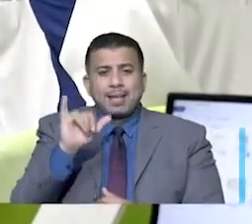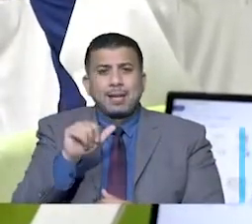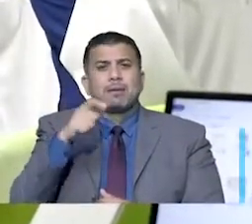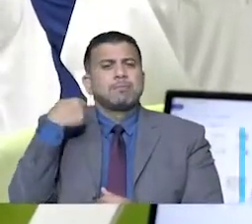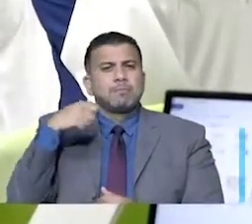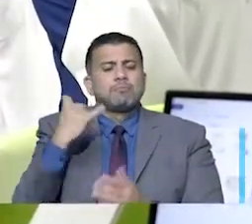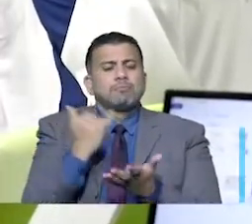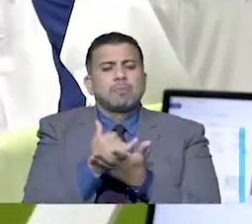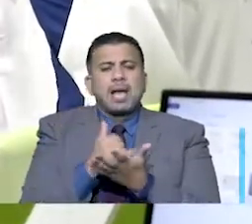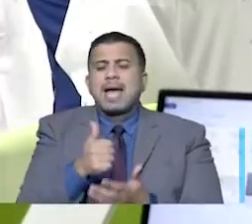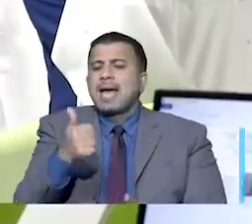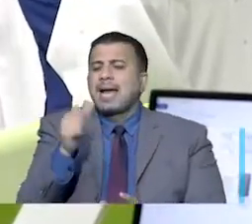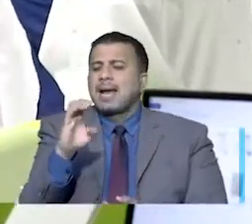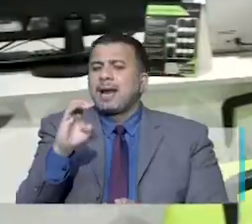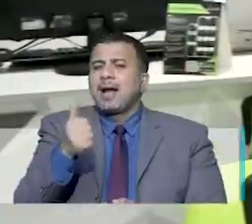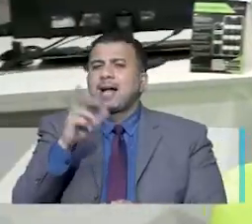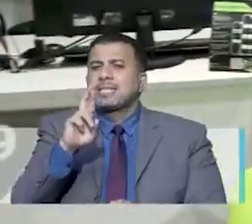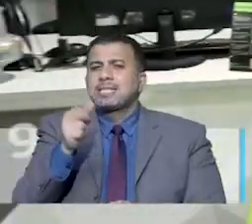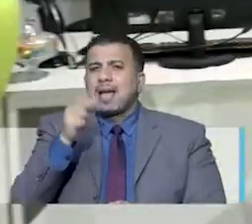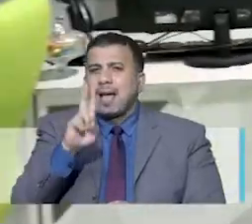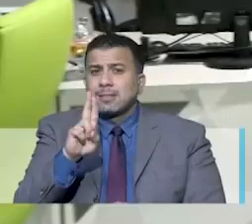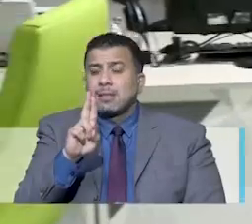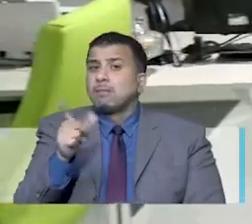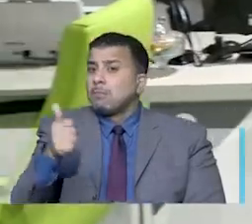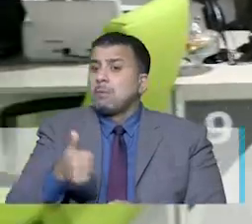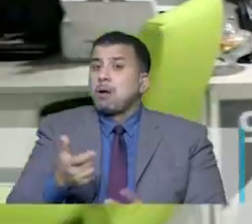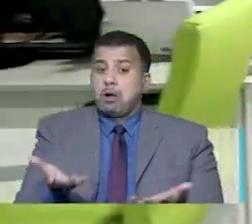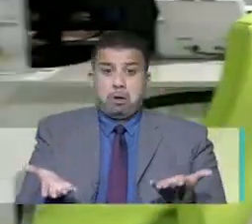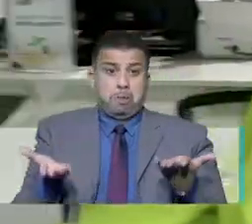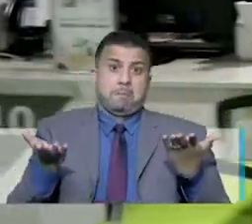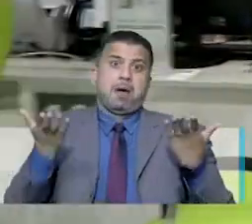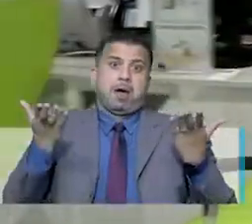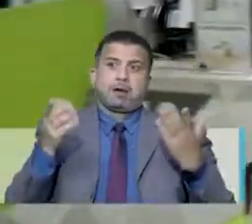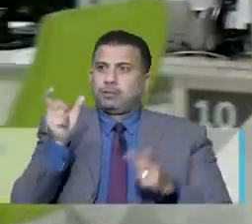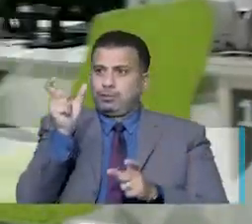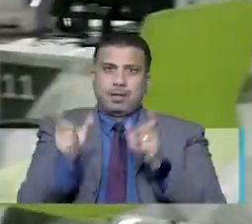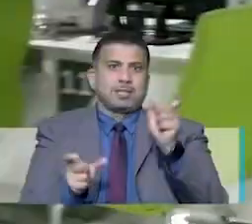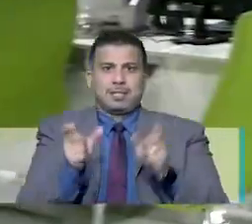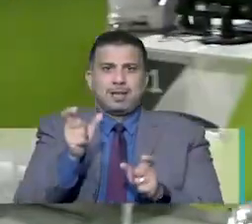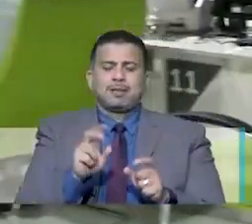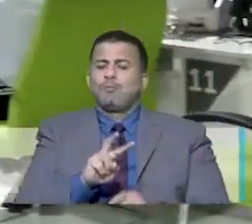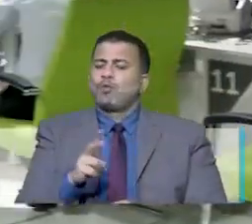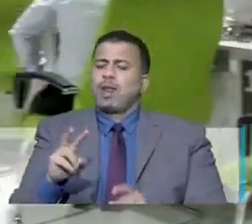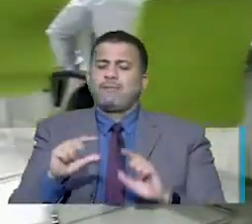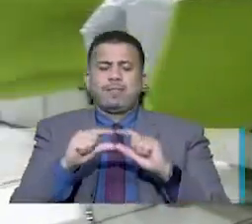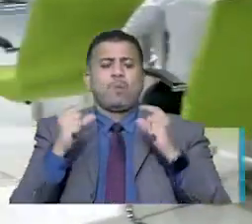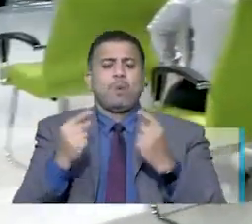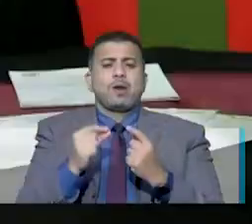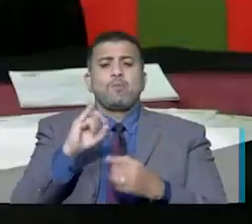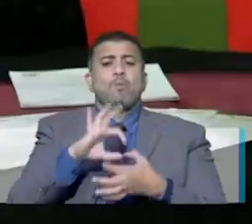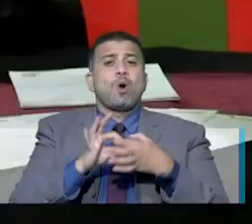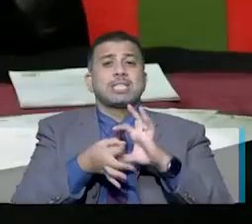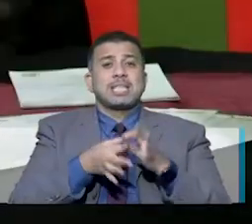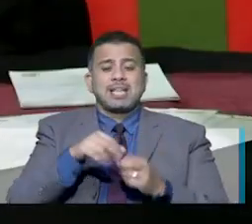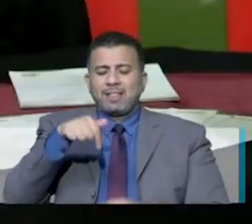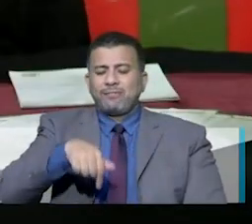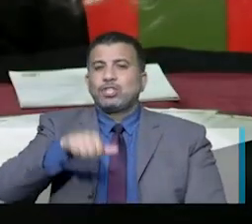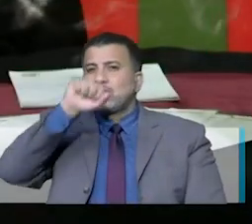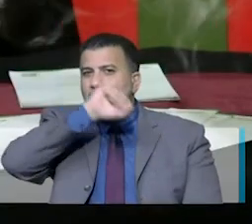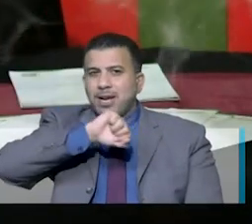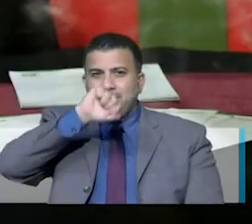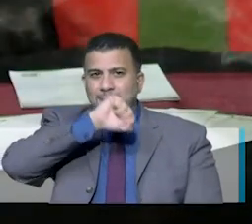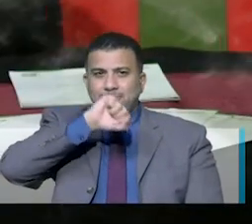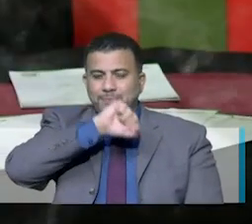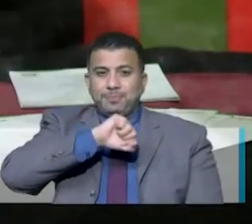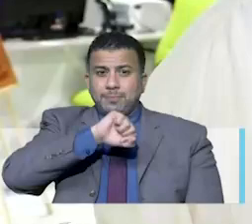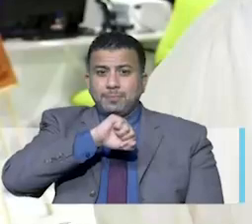اداره مجموعه انجازات وعدد من كبار الشخصيات من مختلف الدوائر والمؤسسات بالاماره